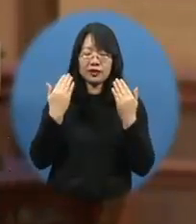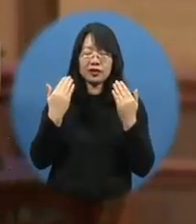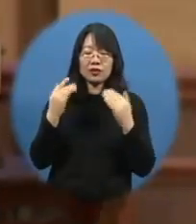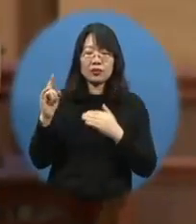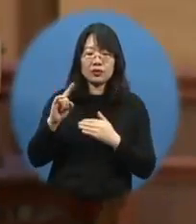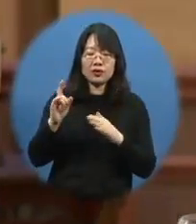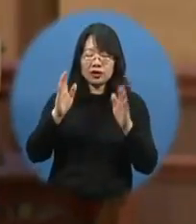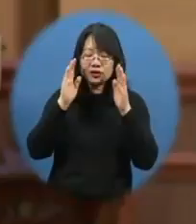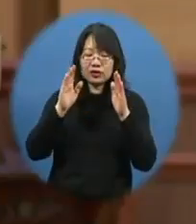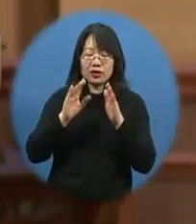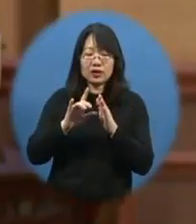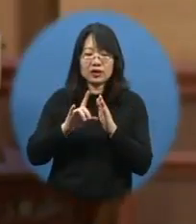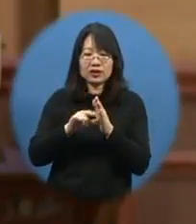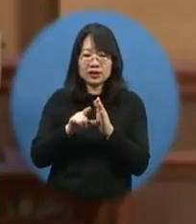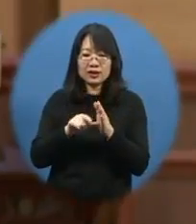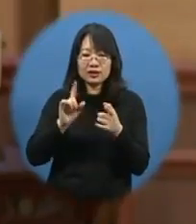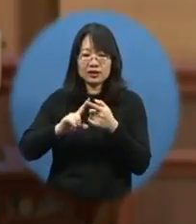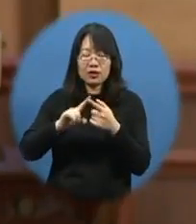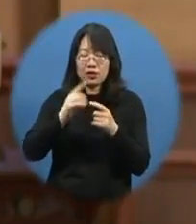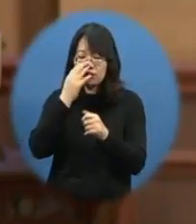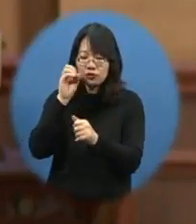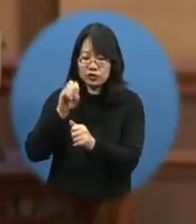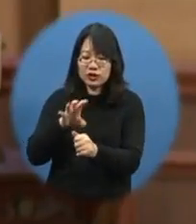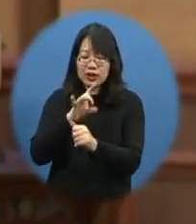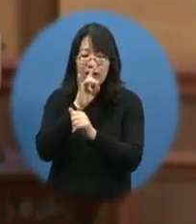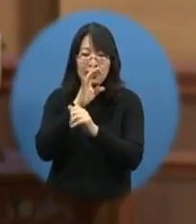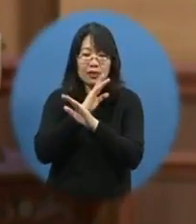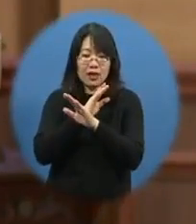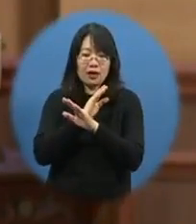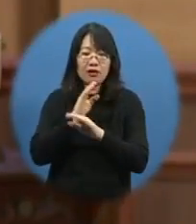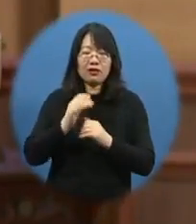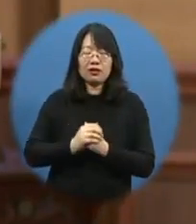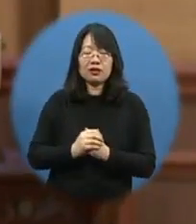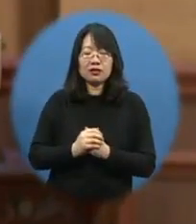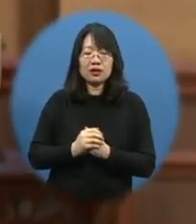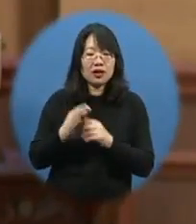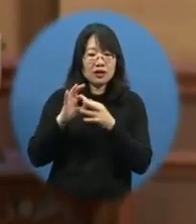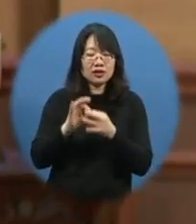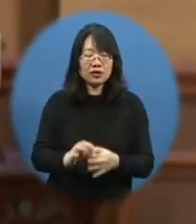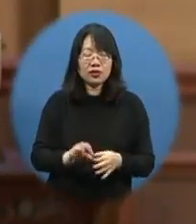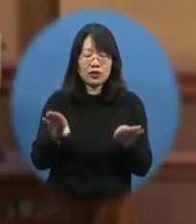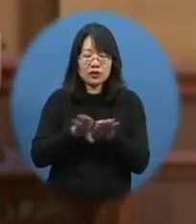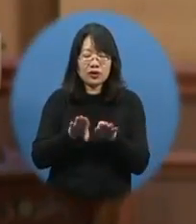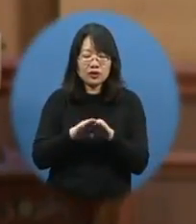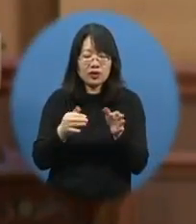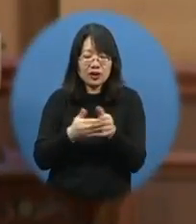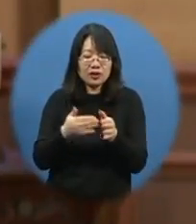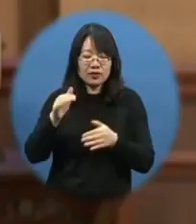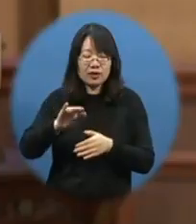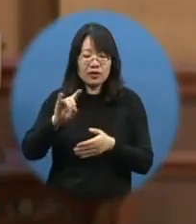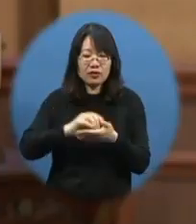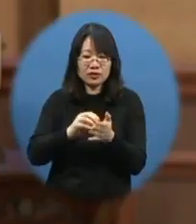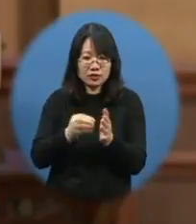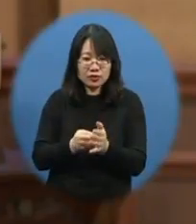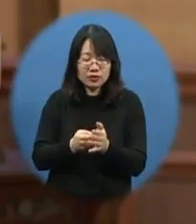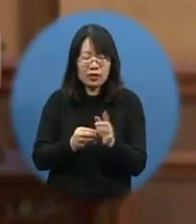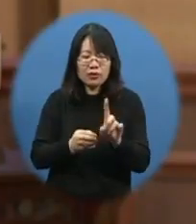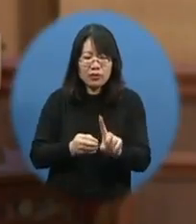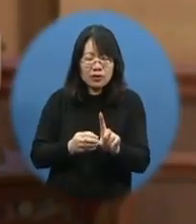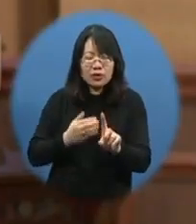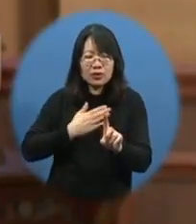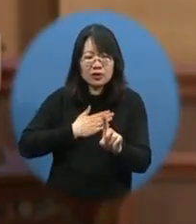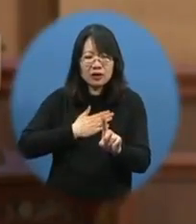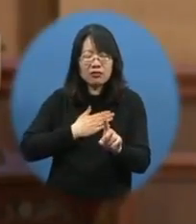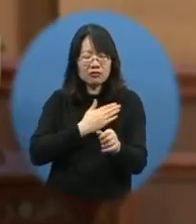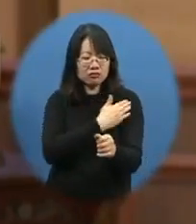그렇다고 그 수업 시수라 뭐 이런 거를 무시할 수도 없지 않습니까? 그렇다고 뭐 계속 결석했는데 네. 어느 정도 뭐 나